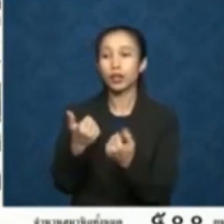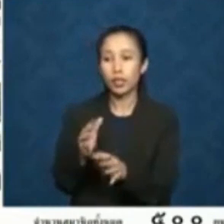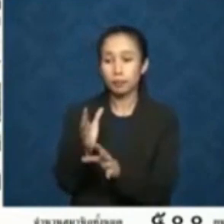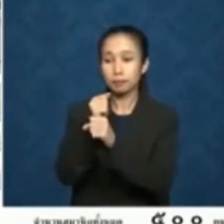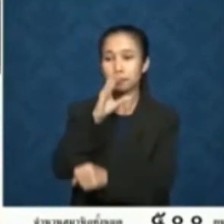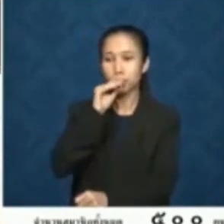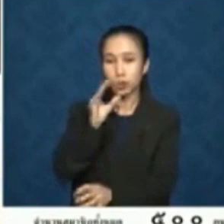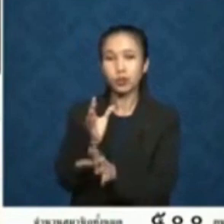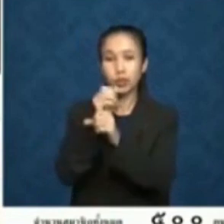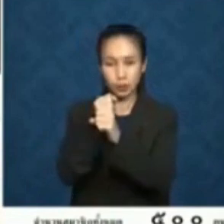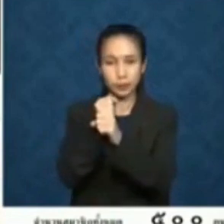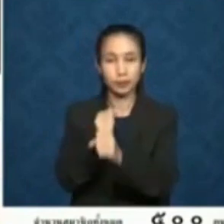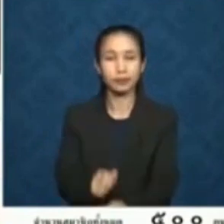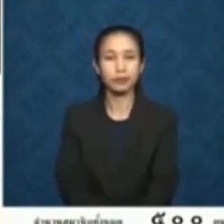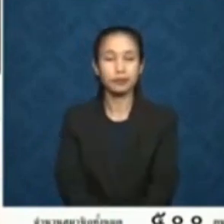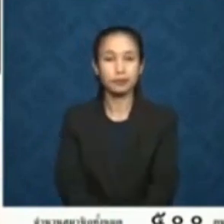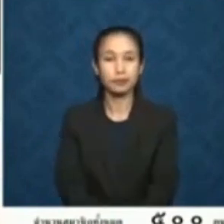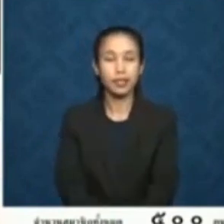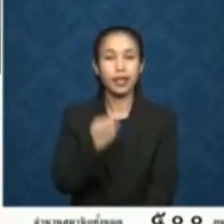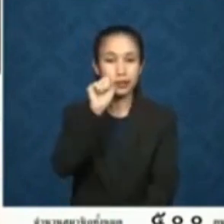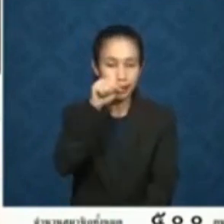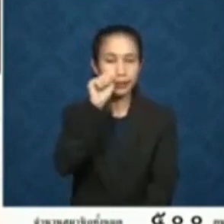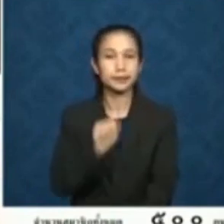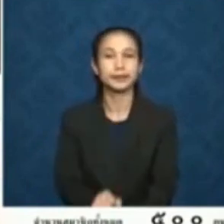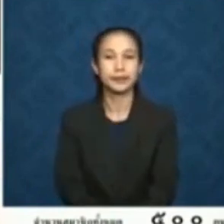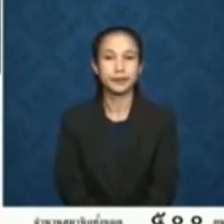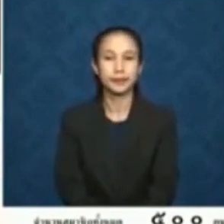ว่า แล้ววันนี้ท่านจะสรุป